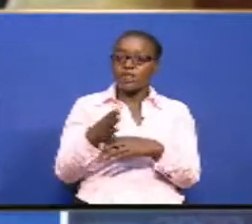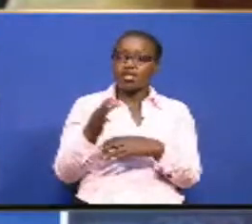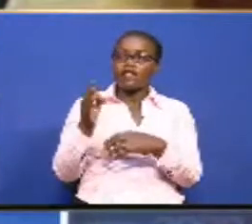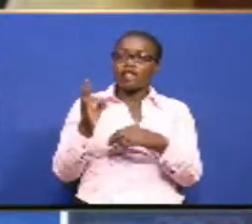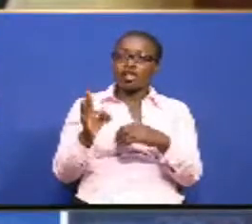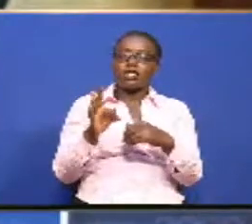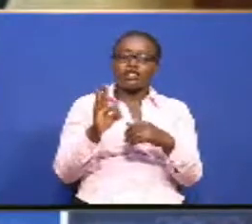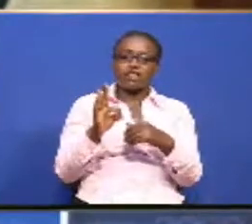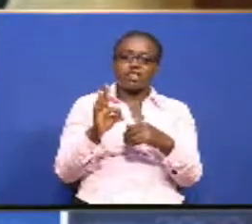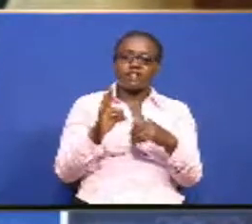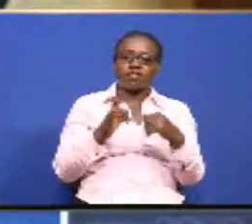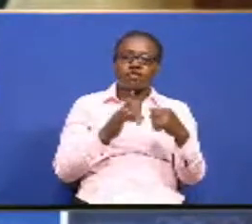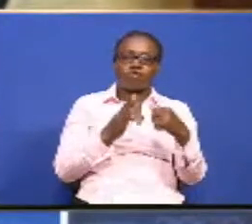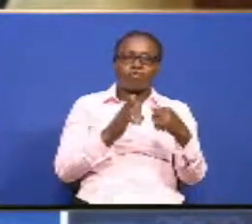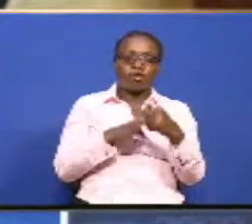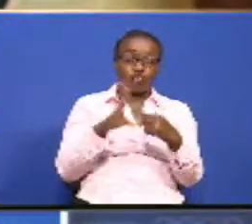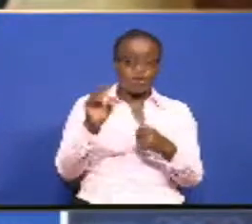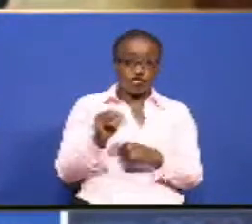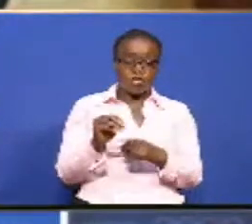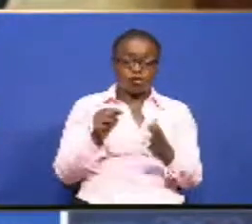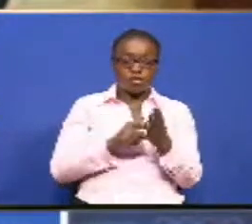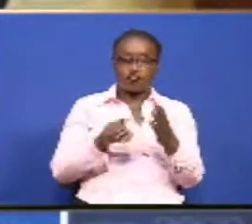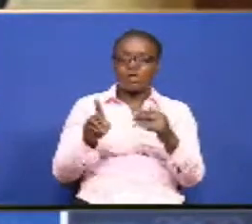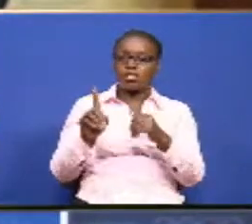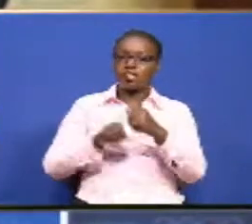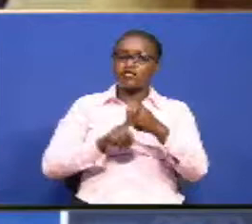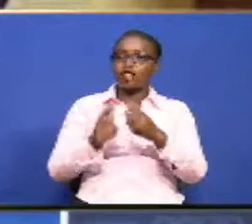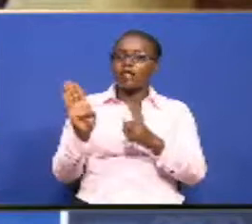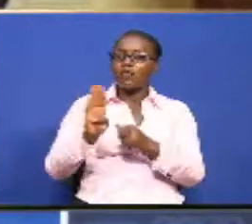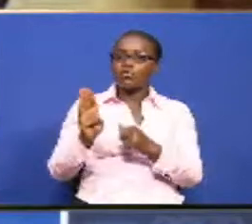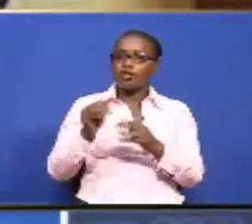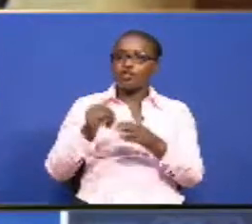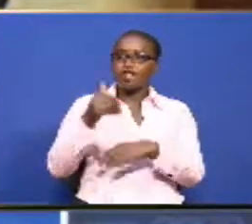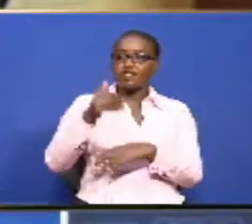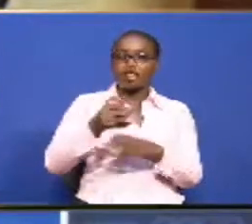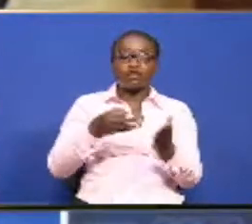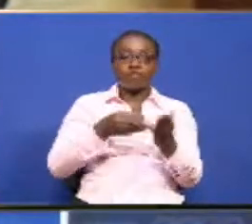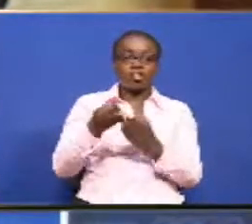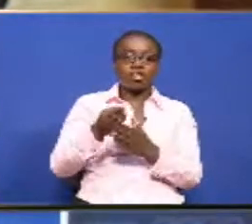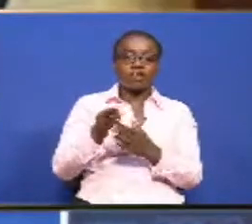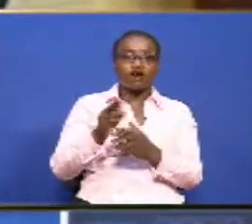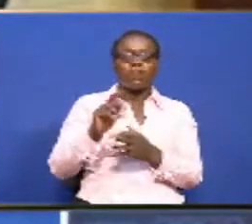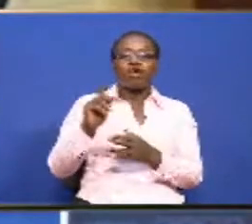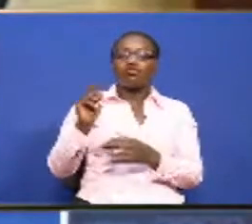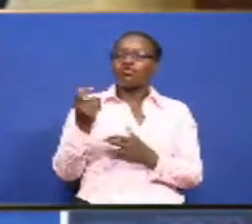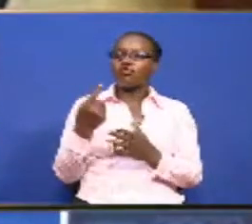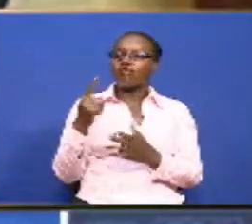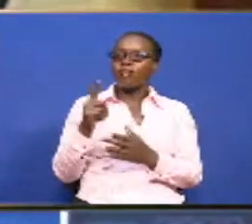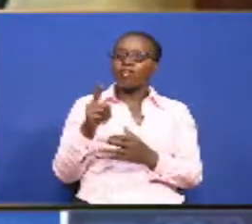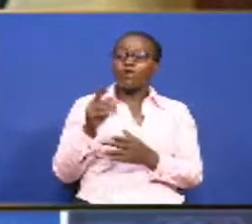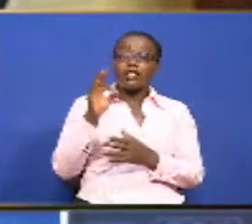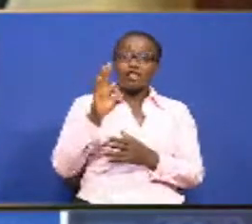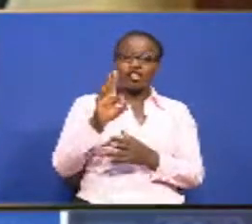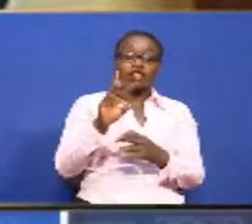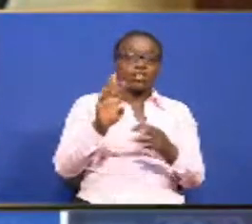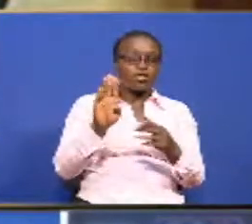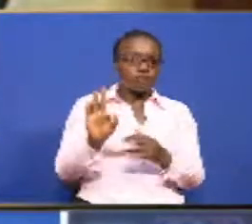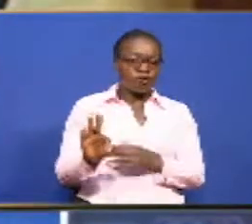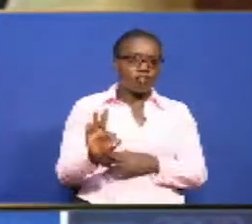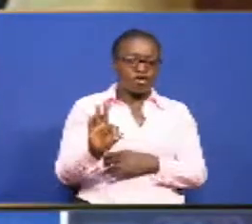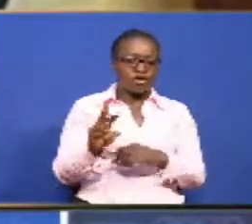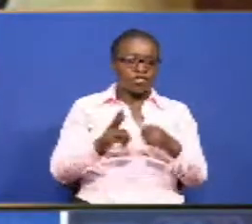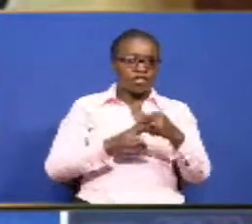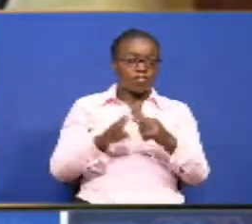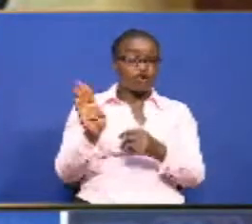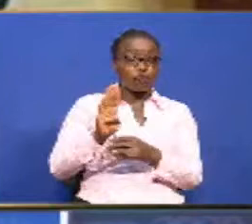840.6 billion will be financed through net external financing of Kenya shilling 347 billion or 3.1%